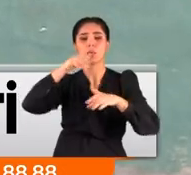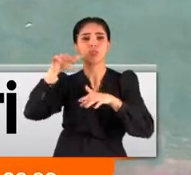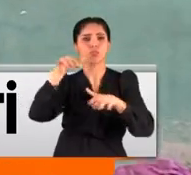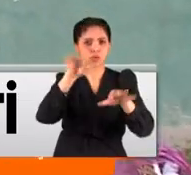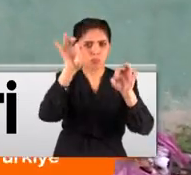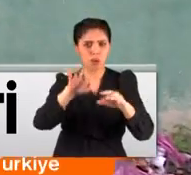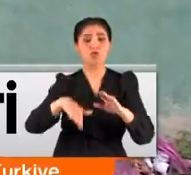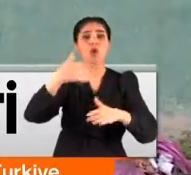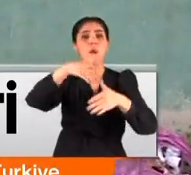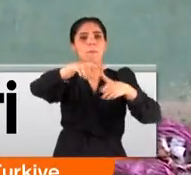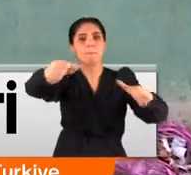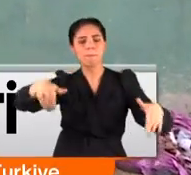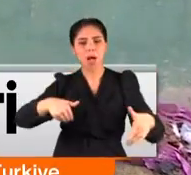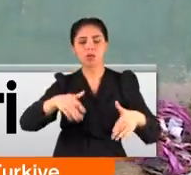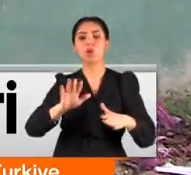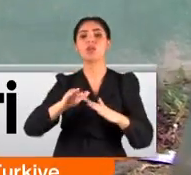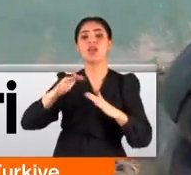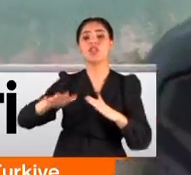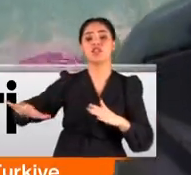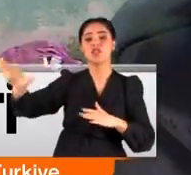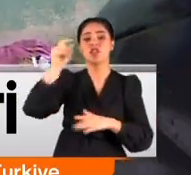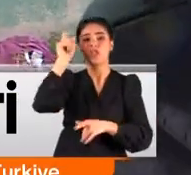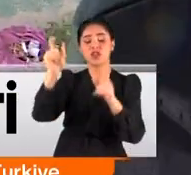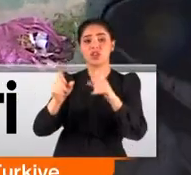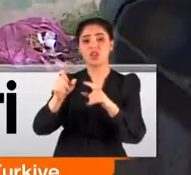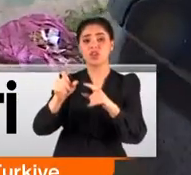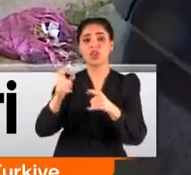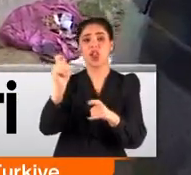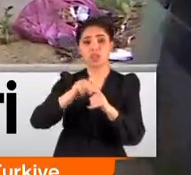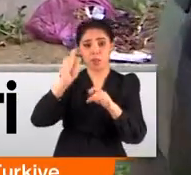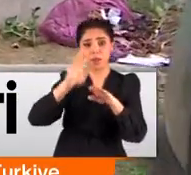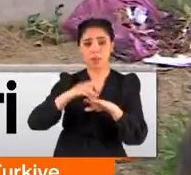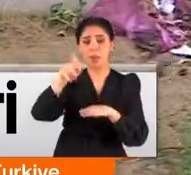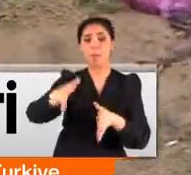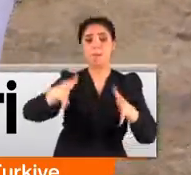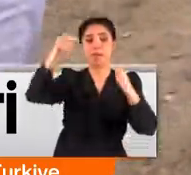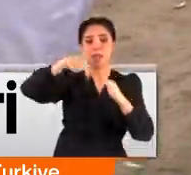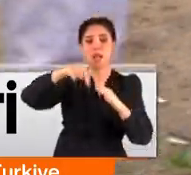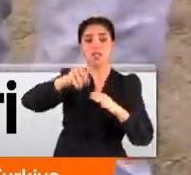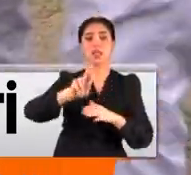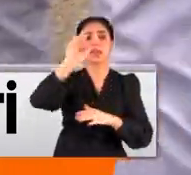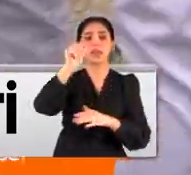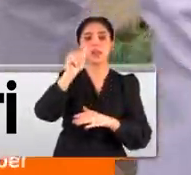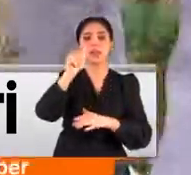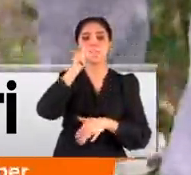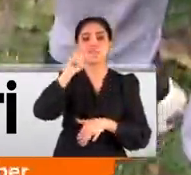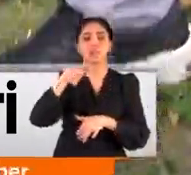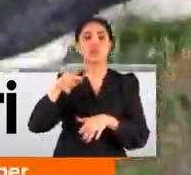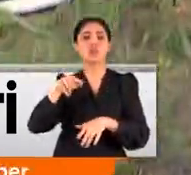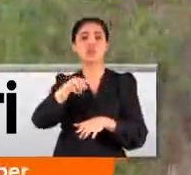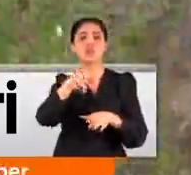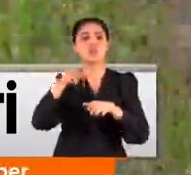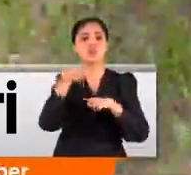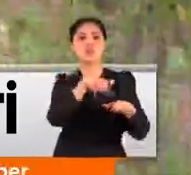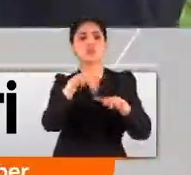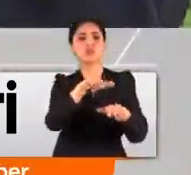Ardından balkonlara ve çevredekiler müdahale edince de bu binanın altından 7 gün 24 saat boyunca